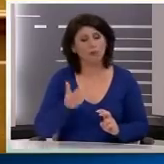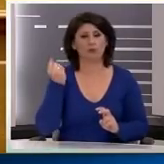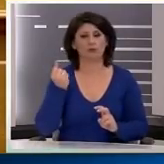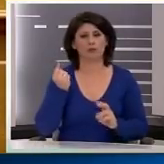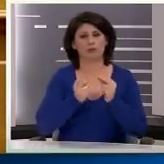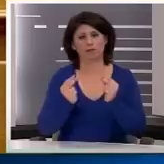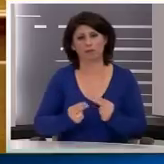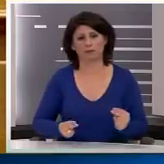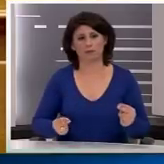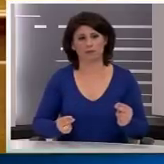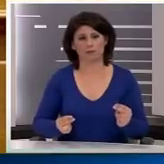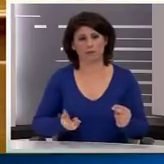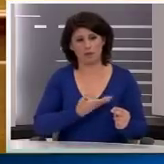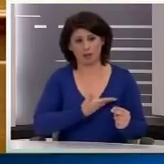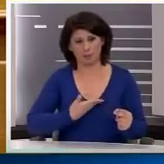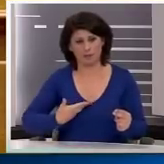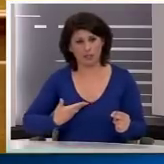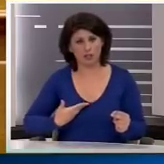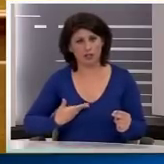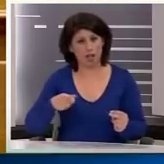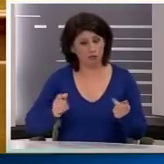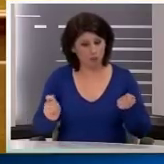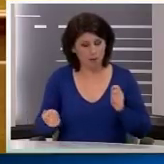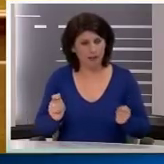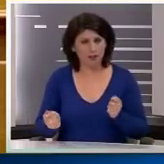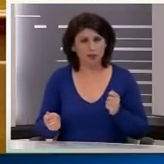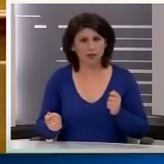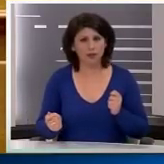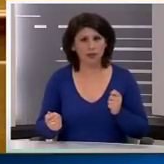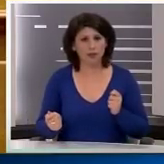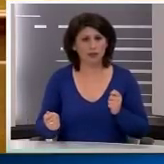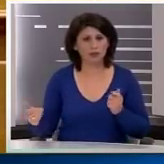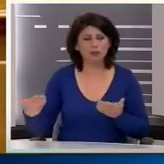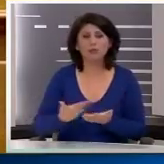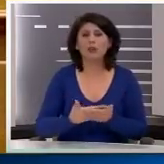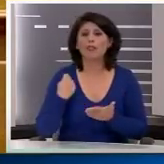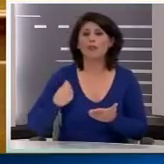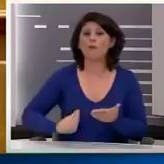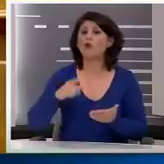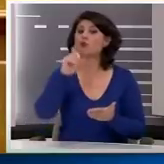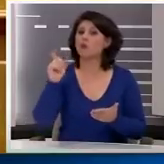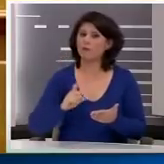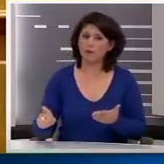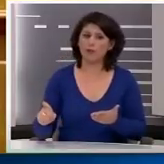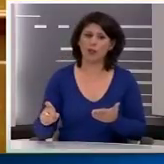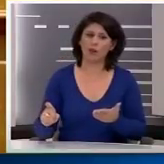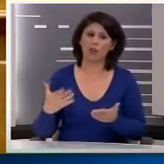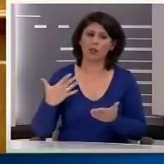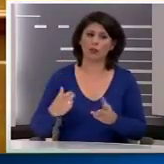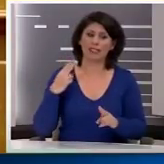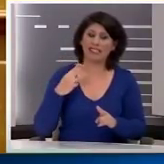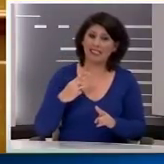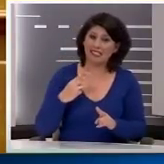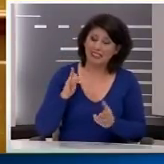άκρες. Εμείς αυτό το πάρτι το φέραμε στο δημόσιο βίο μπροστά, το κάναμε κεντρική